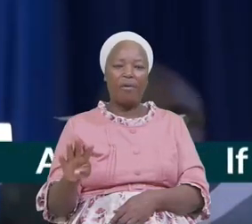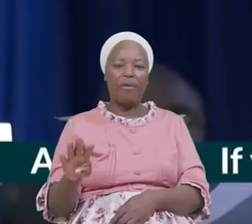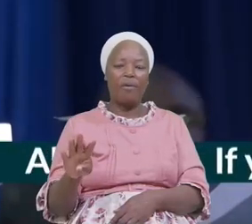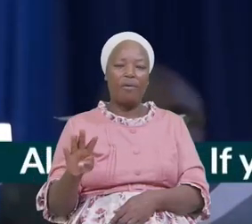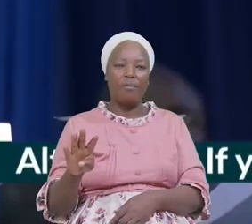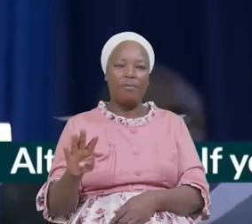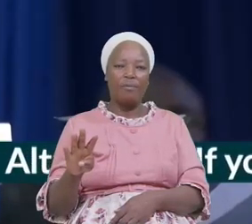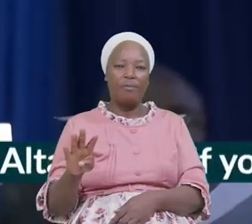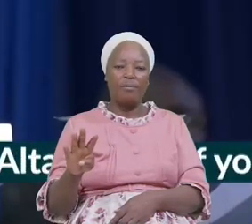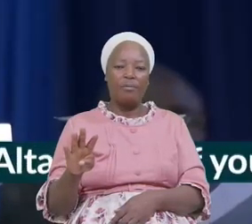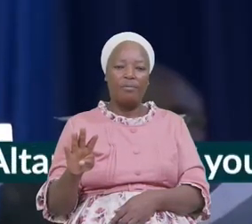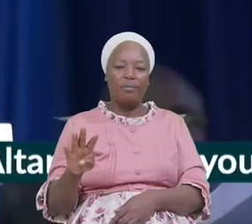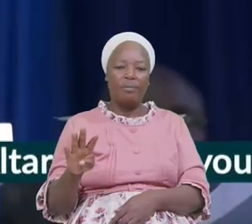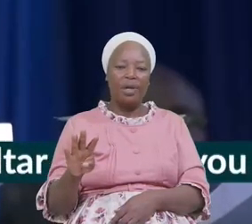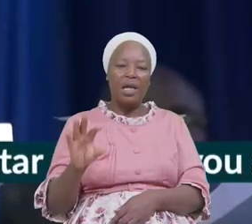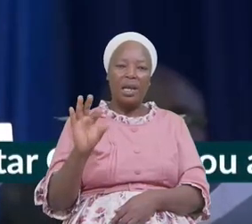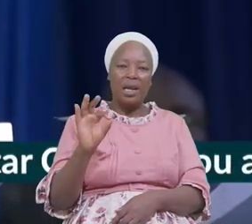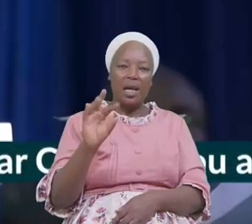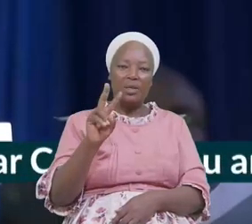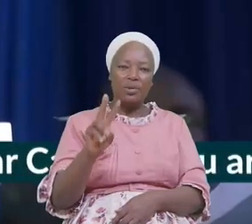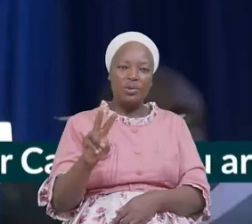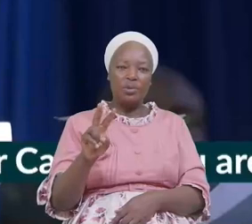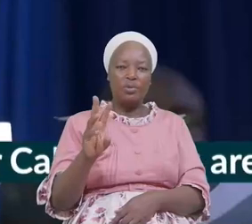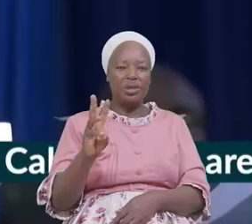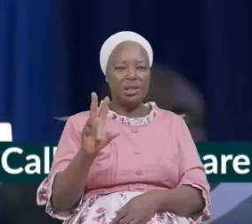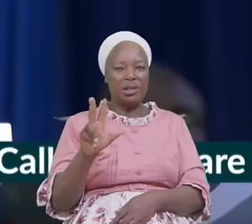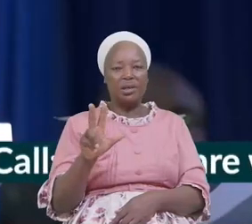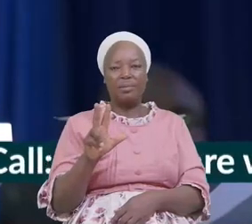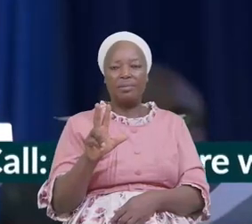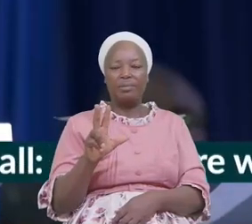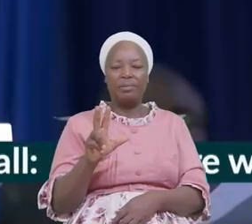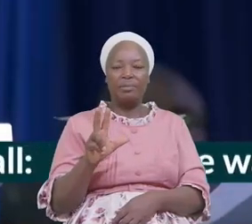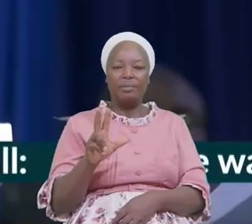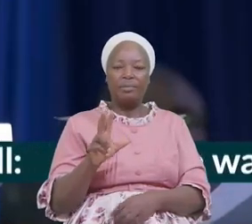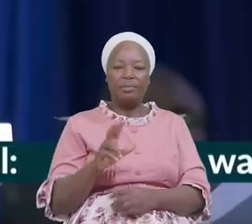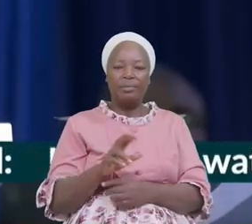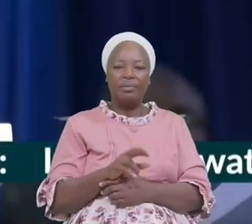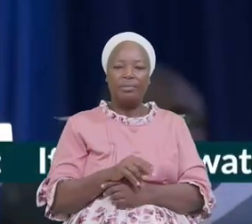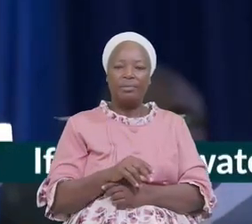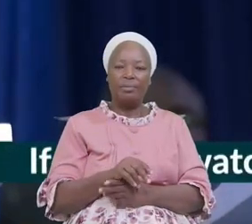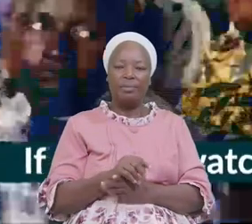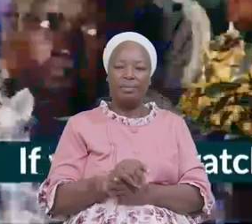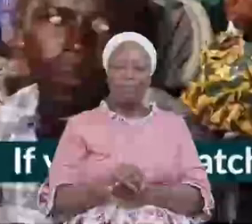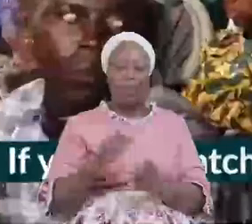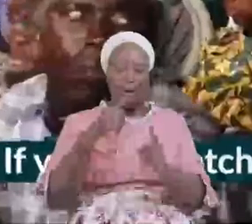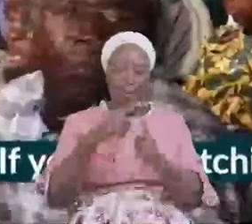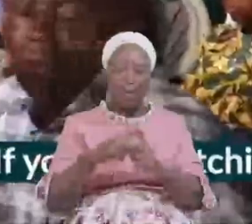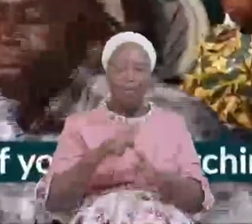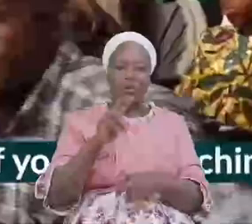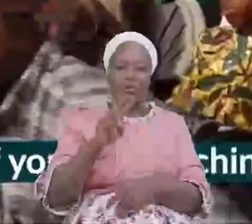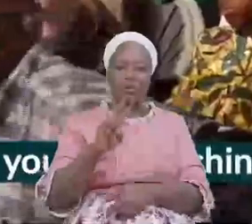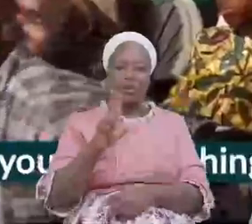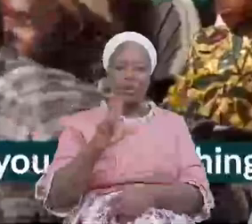49, je reprends, plus 234, 91, 54, 44, 92, 63,